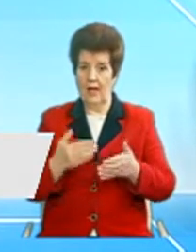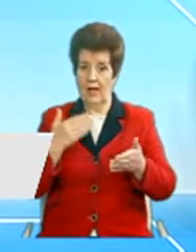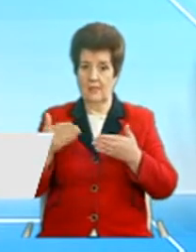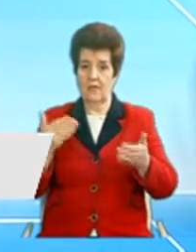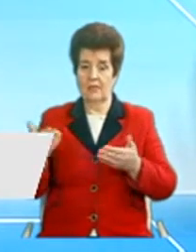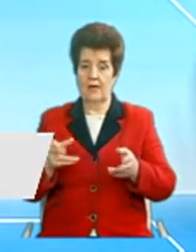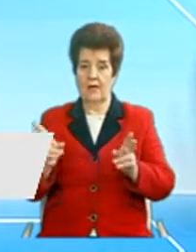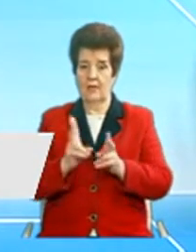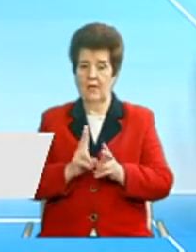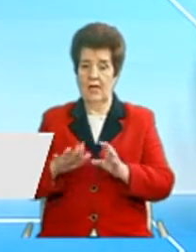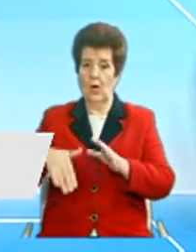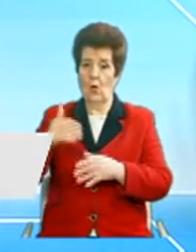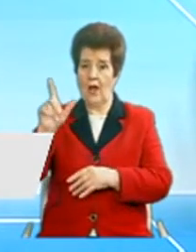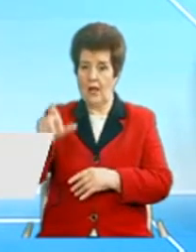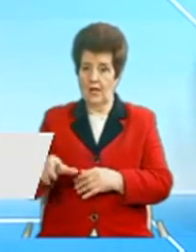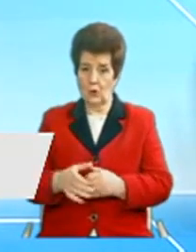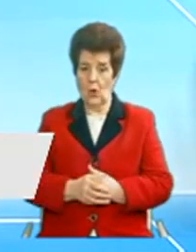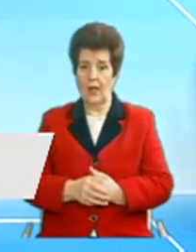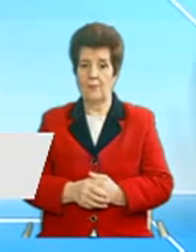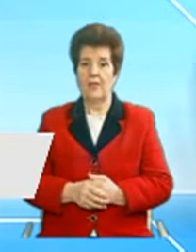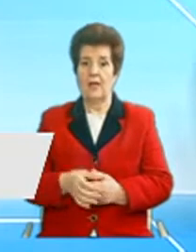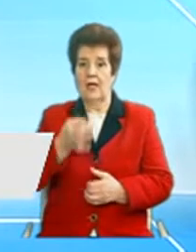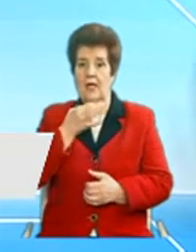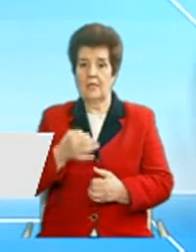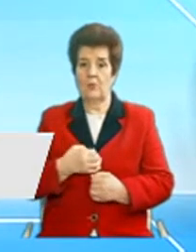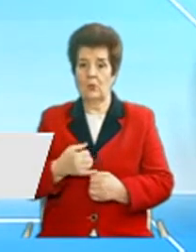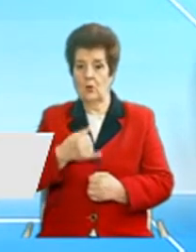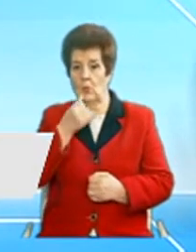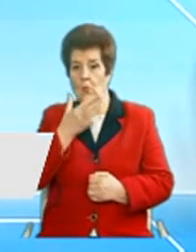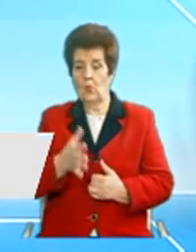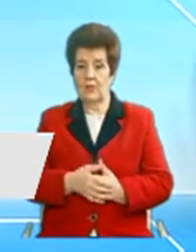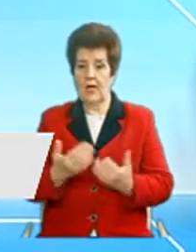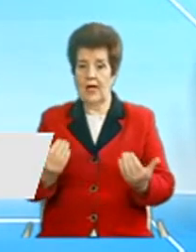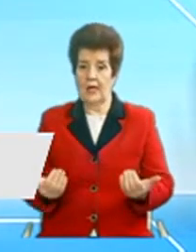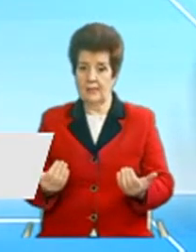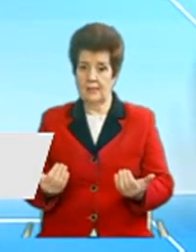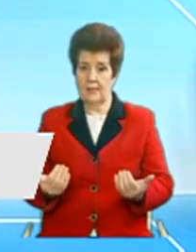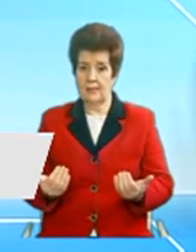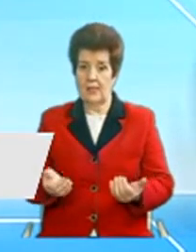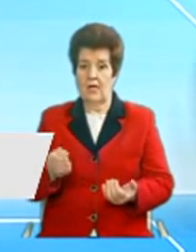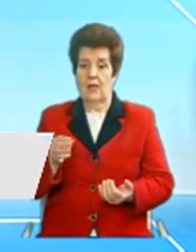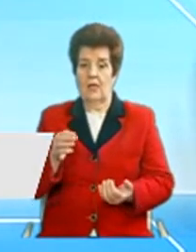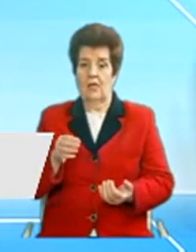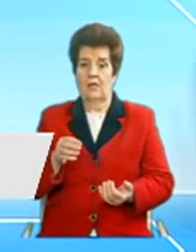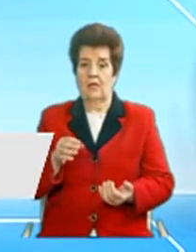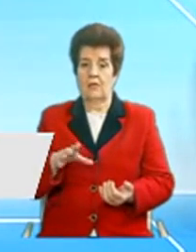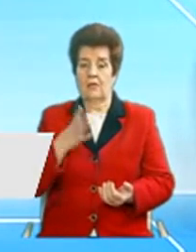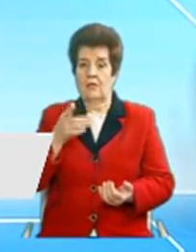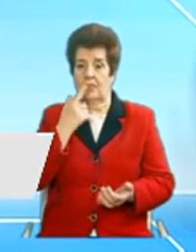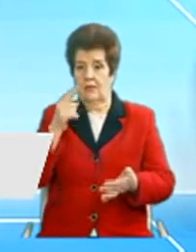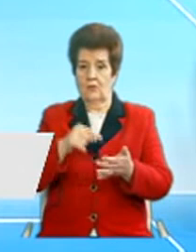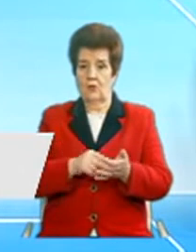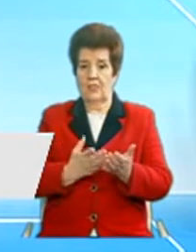și la întâlnirile cu alegătorii și am un răspuns care zic, eu nu pot astăzi, Tudor Deliu, să zic că ajungând